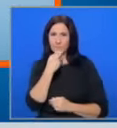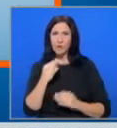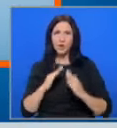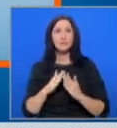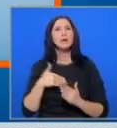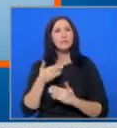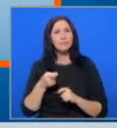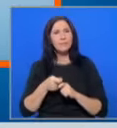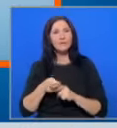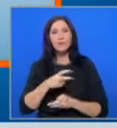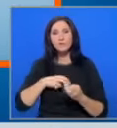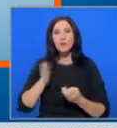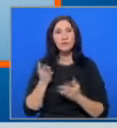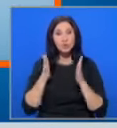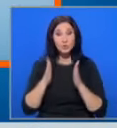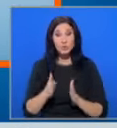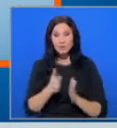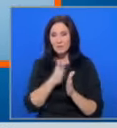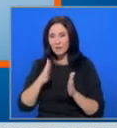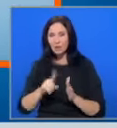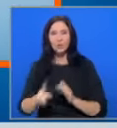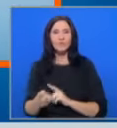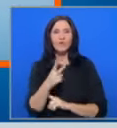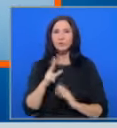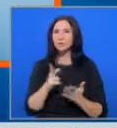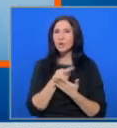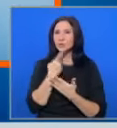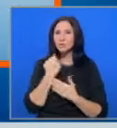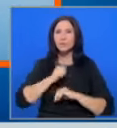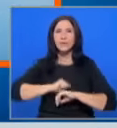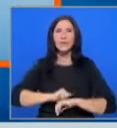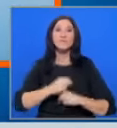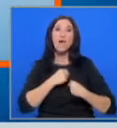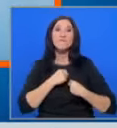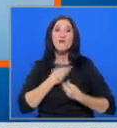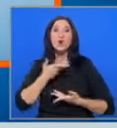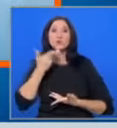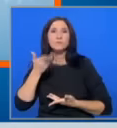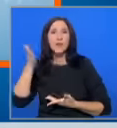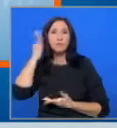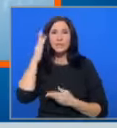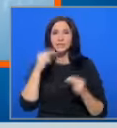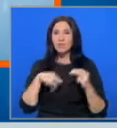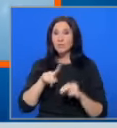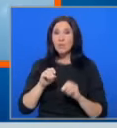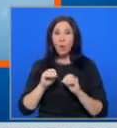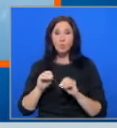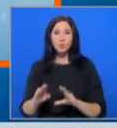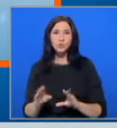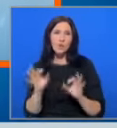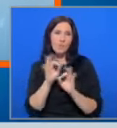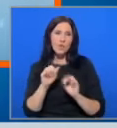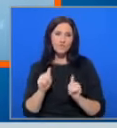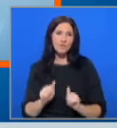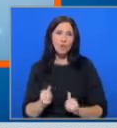След направена проверка беше установено, че за периода до 2018 година дирекция вероизповедания на Министерския съвет не е отпускала под